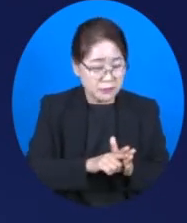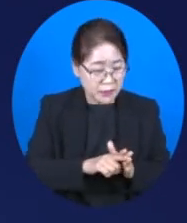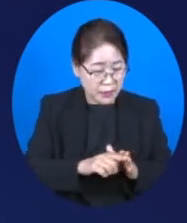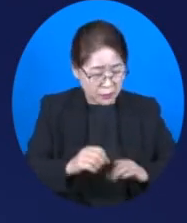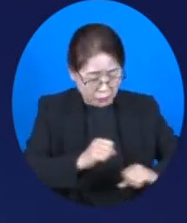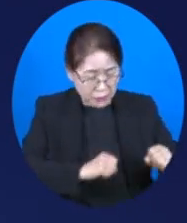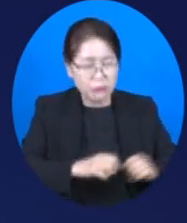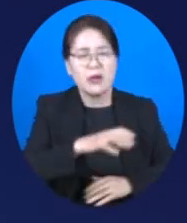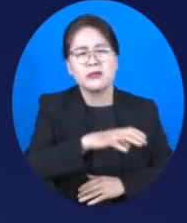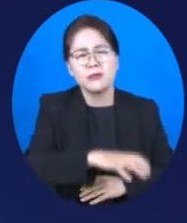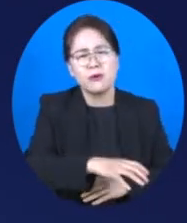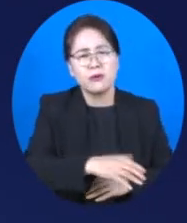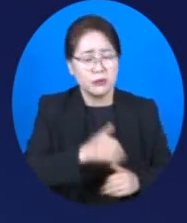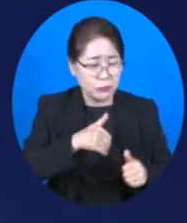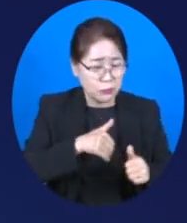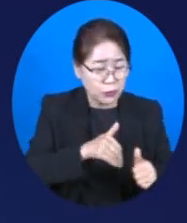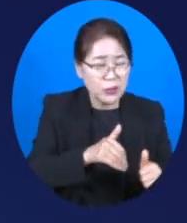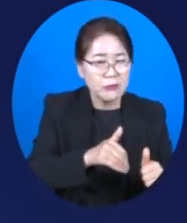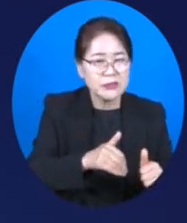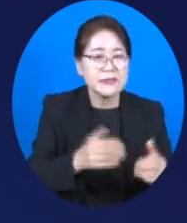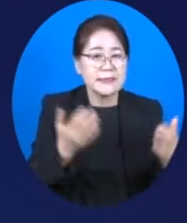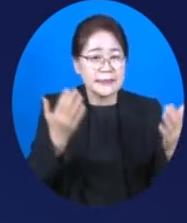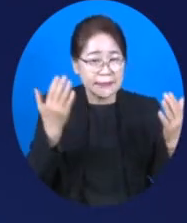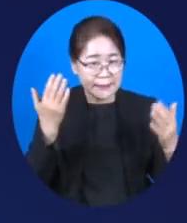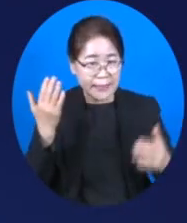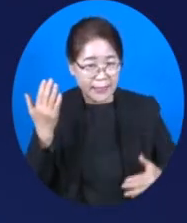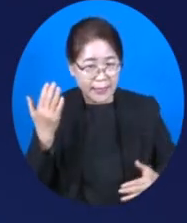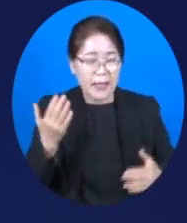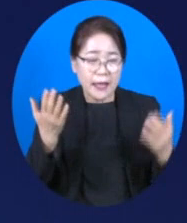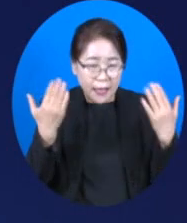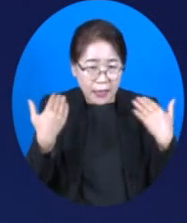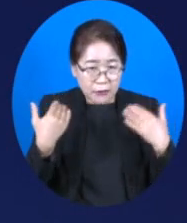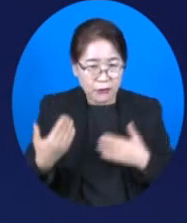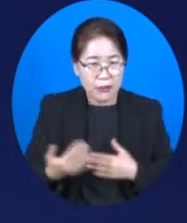무대입니다. 보냄을 받은 학교를 다니고 있는 캠퍼스가